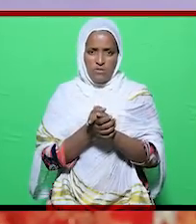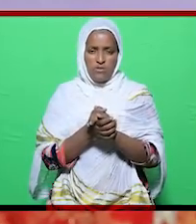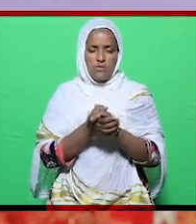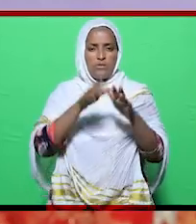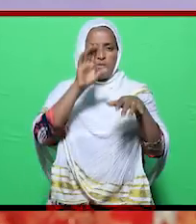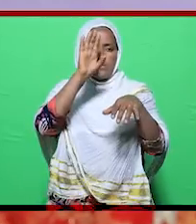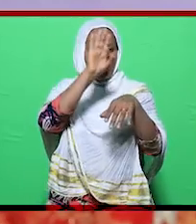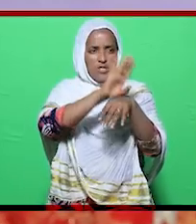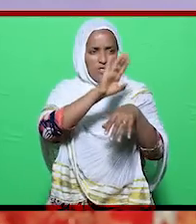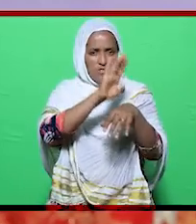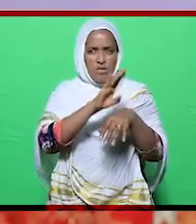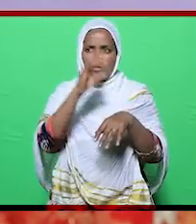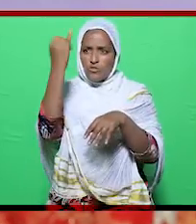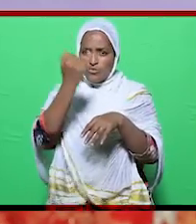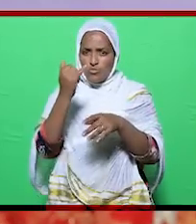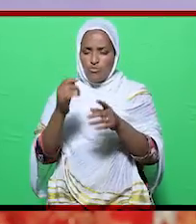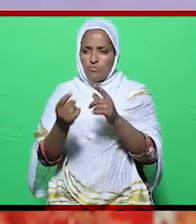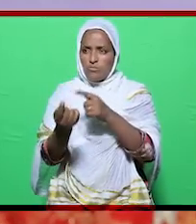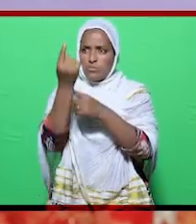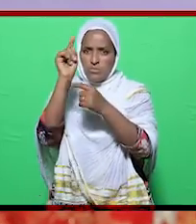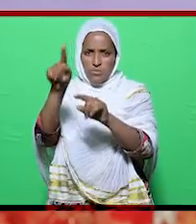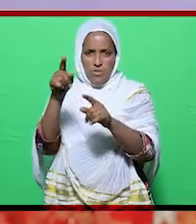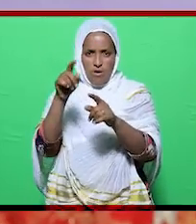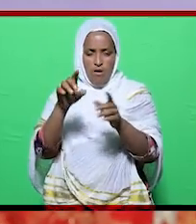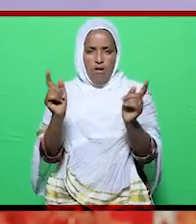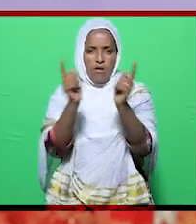ጊዜ ኦርቶዶክሳዊ ያልሆኑ ሰዓሊያን